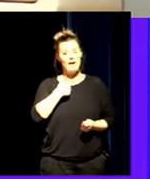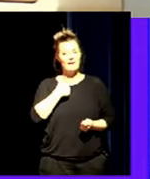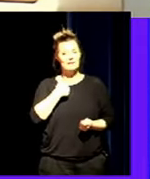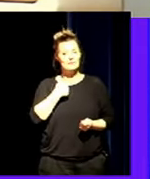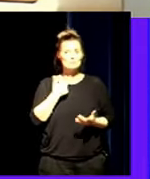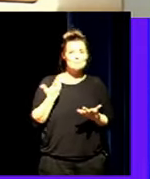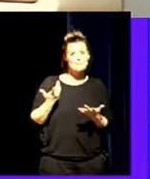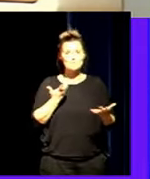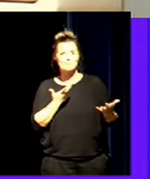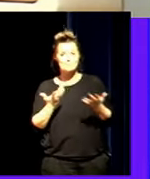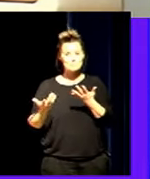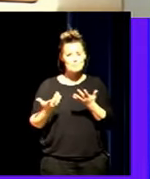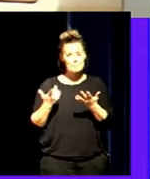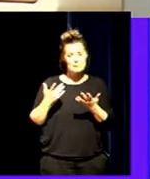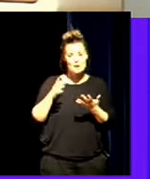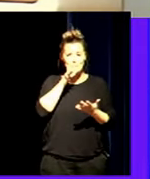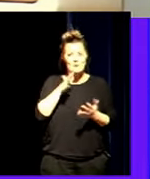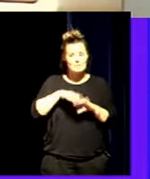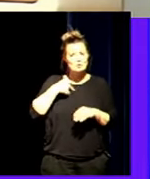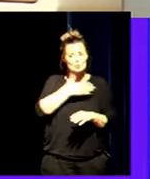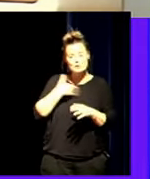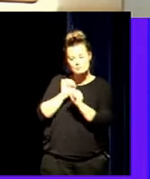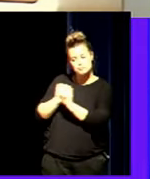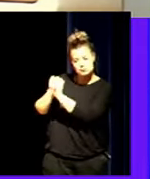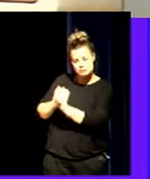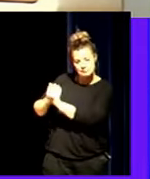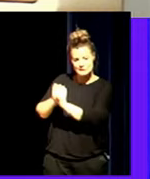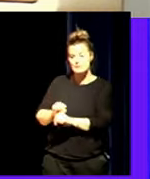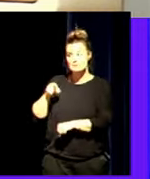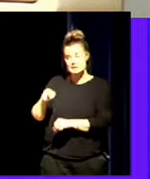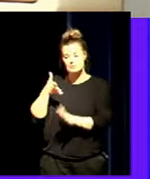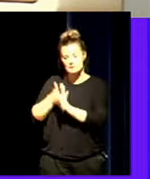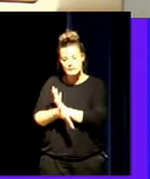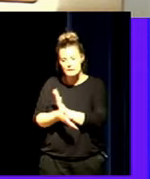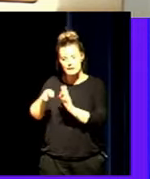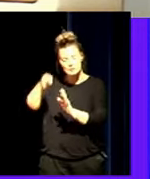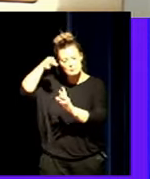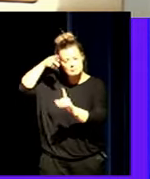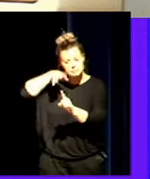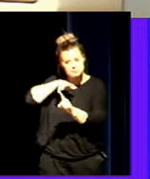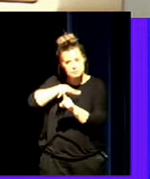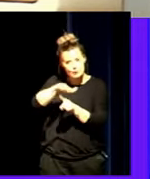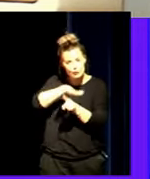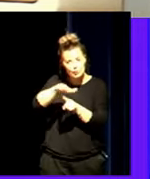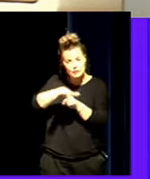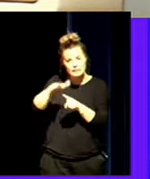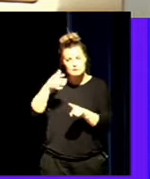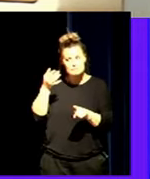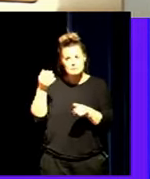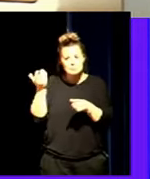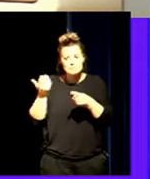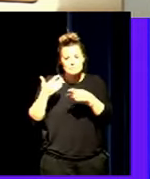modu baten edo bestean ez da, babestu nahi dizu darako. Eta horrek ekarritzen dagoena da, gero zenbotatako dinamikak sortzen